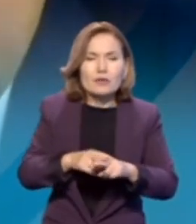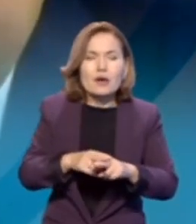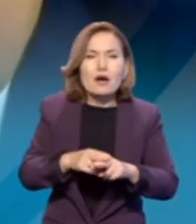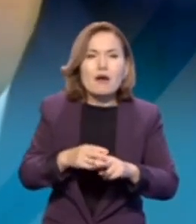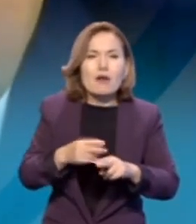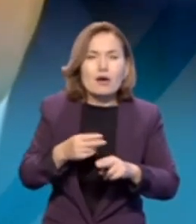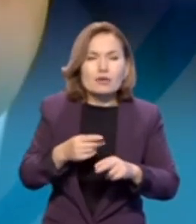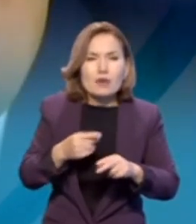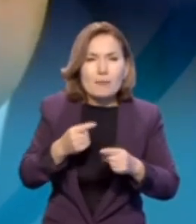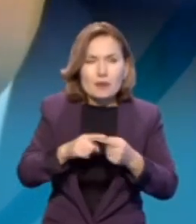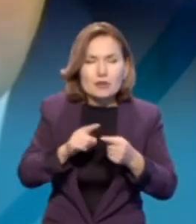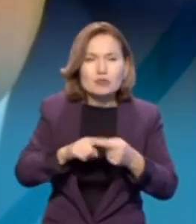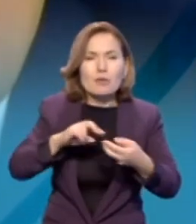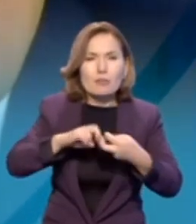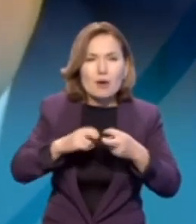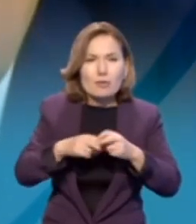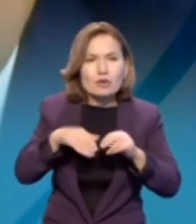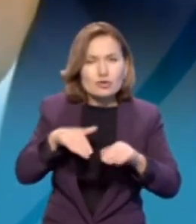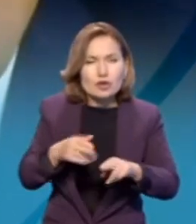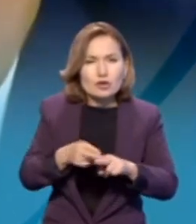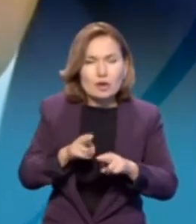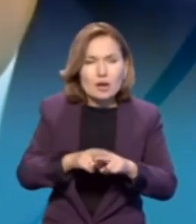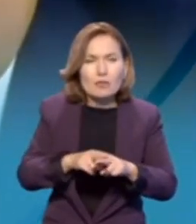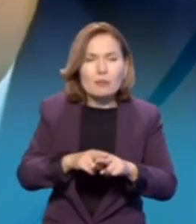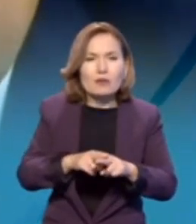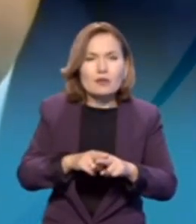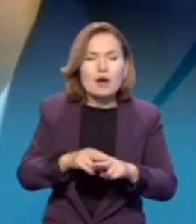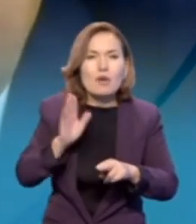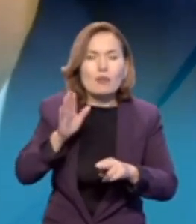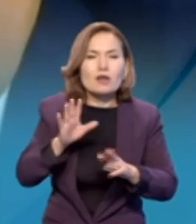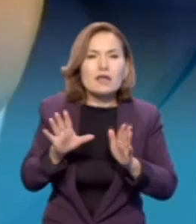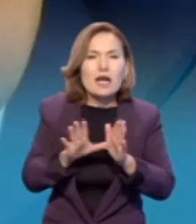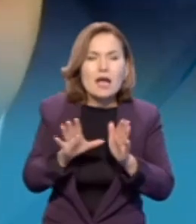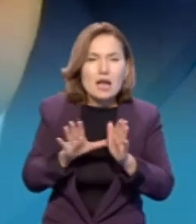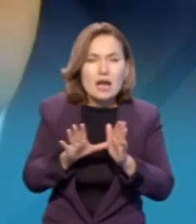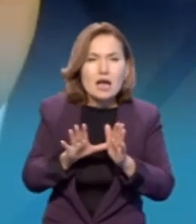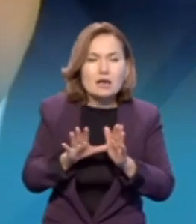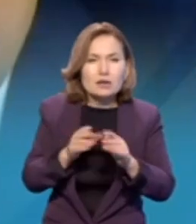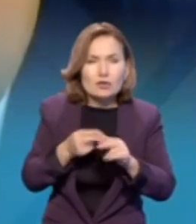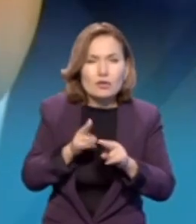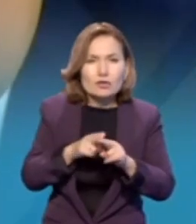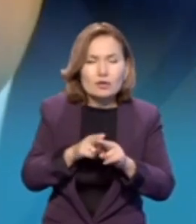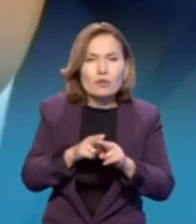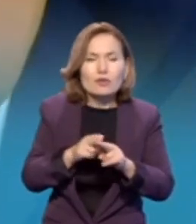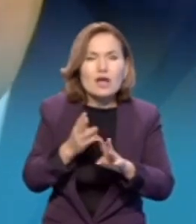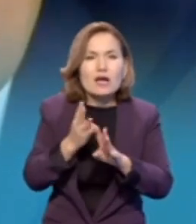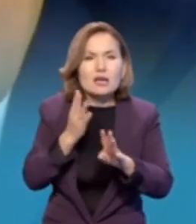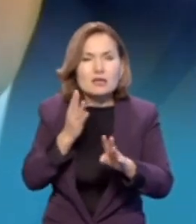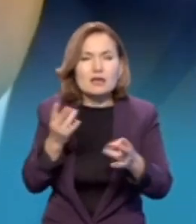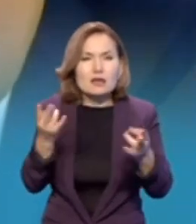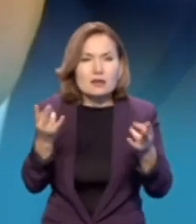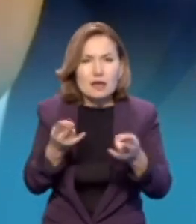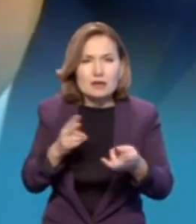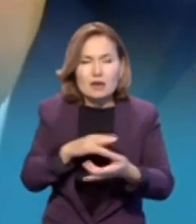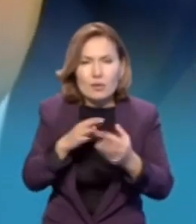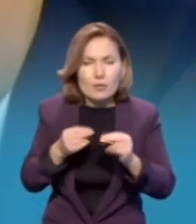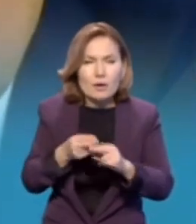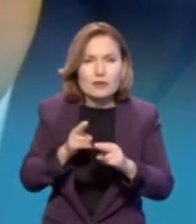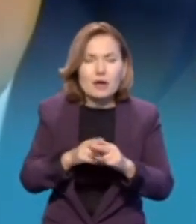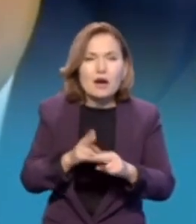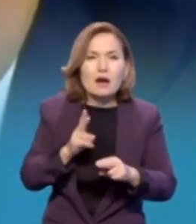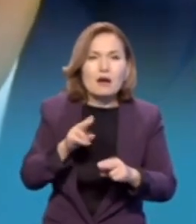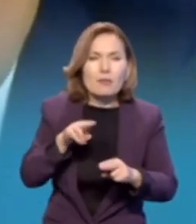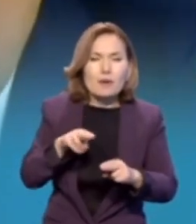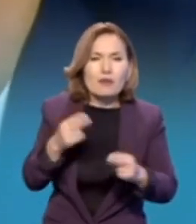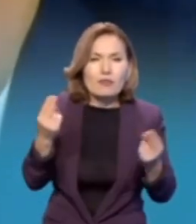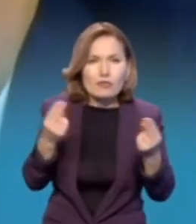жолы президентіміз айтып кеткендей электрондық кезек мәселесін енгізу, екіншіден жаңадан салынып жатқан КПП дейді ғой,